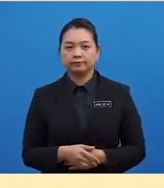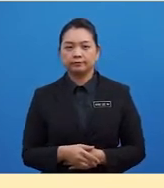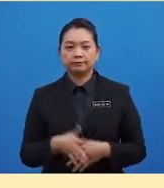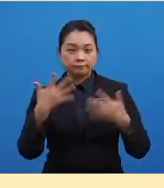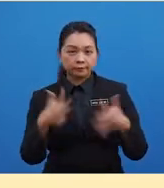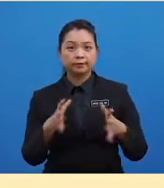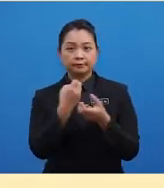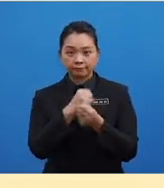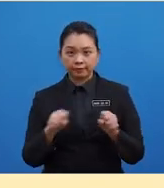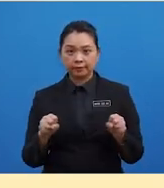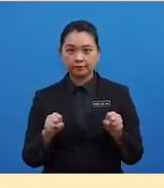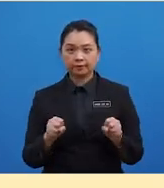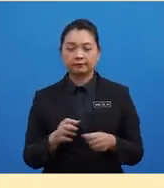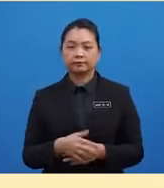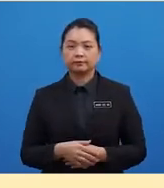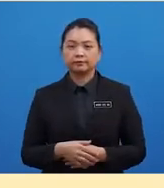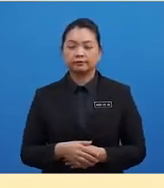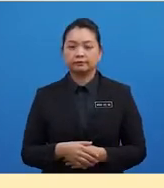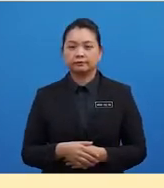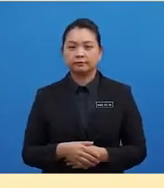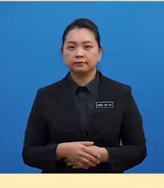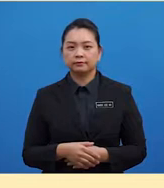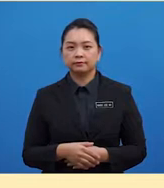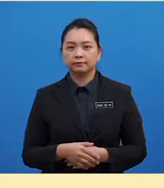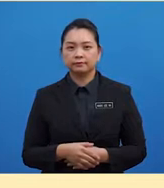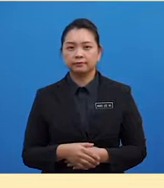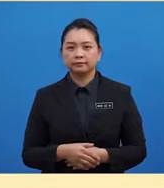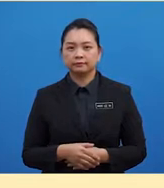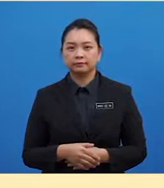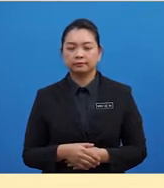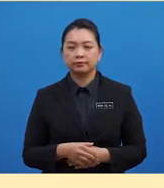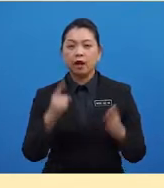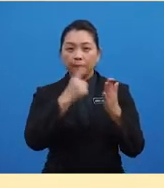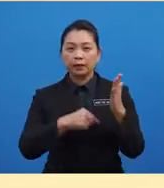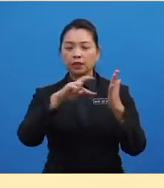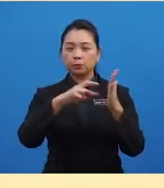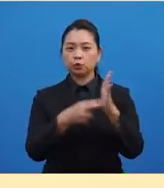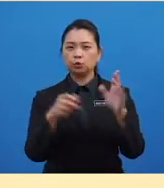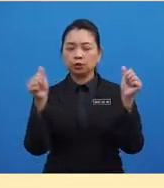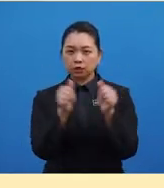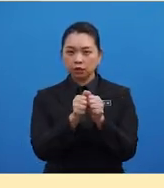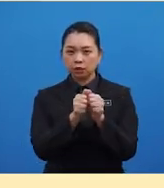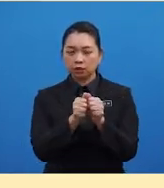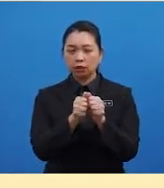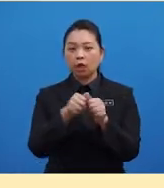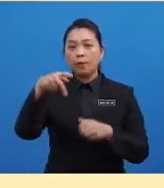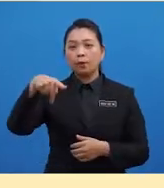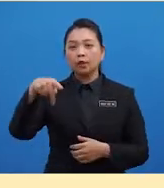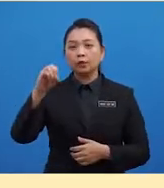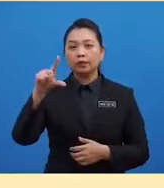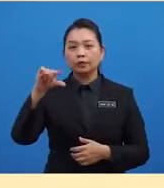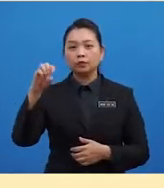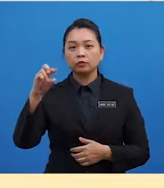Adakah anda bersedia? Mari kita lihat soalan pertama. Apakah yang dimaksudkan dengan poligon